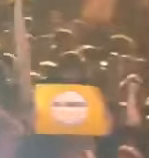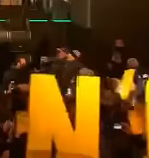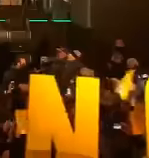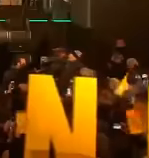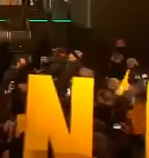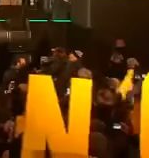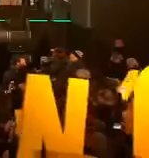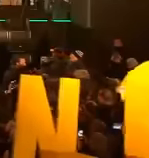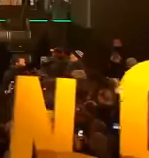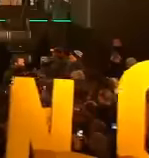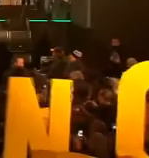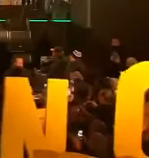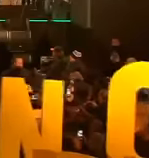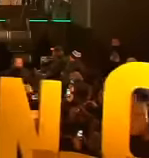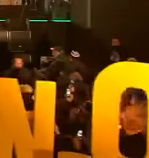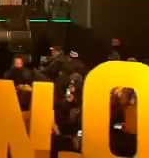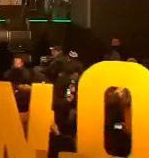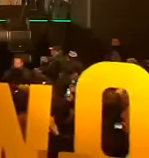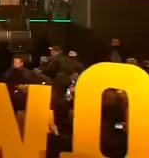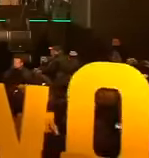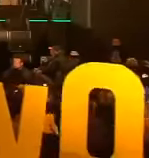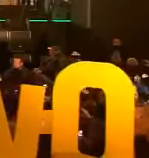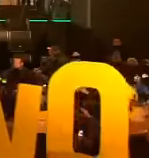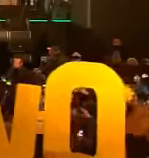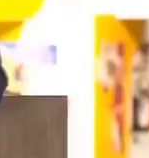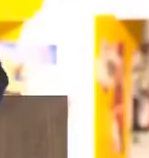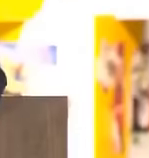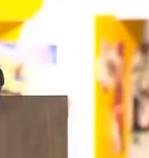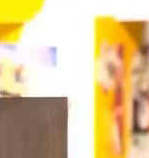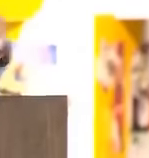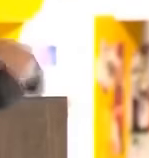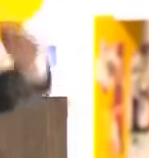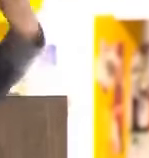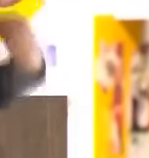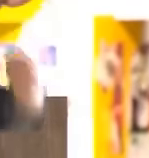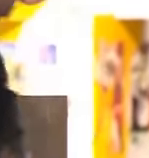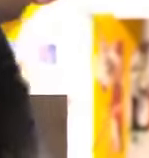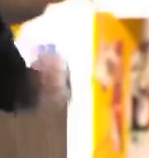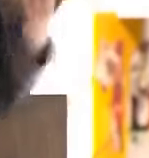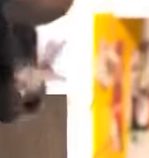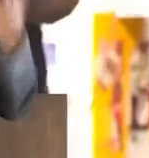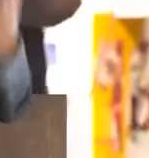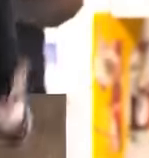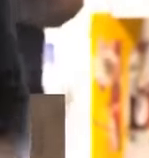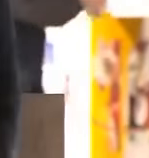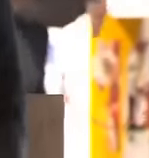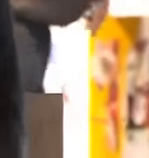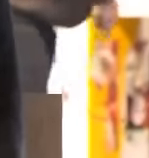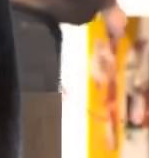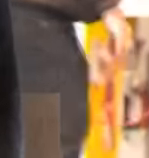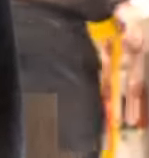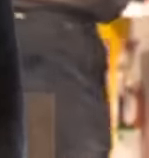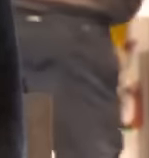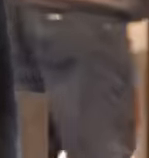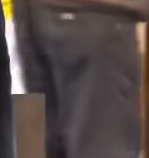È emozionante essere qui. È emozionante perché proprio qui su questo palco, e voi c'eravate,